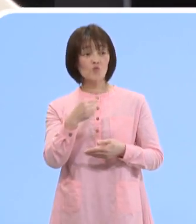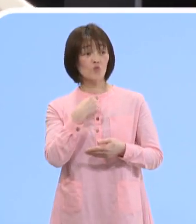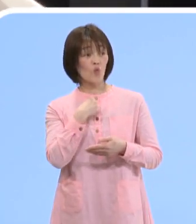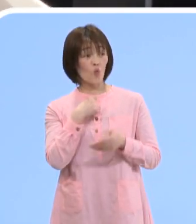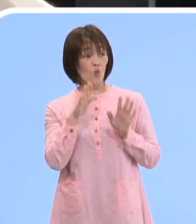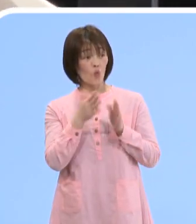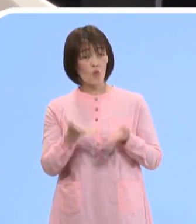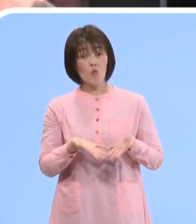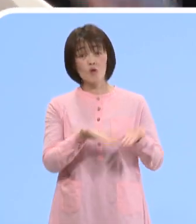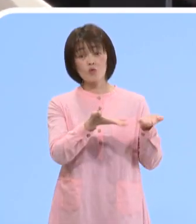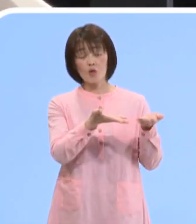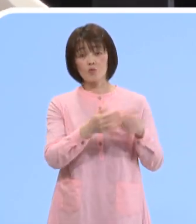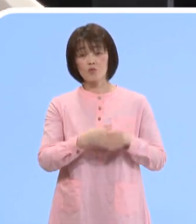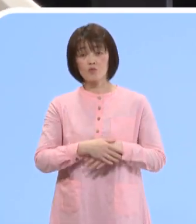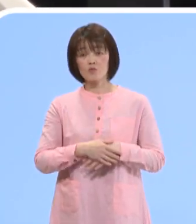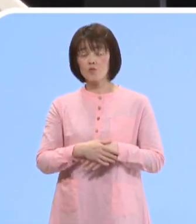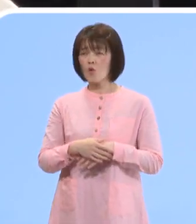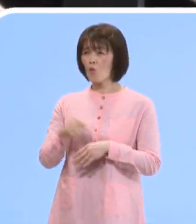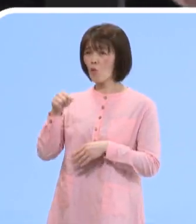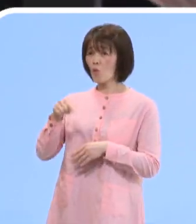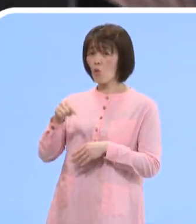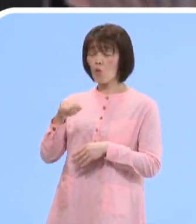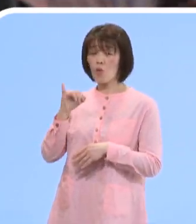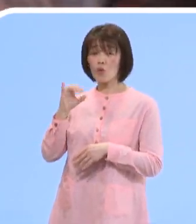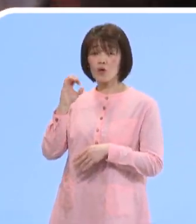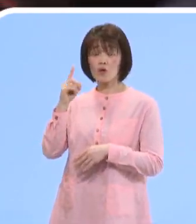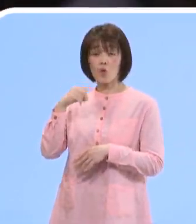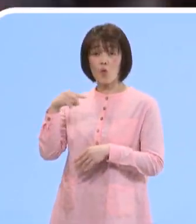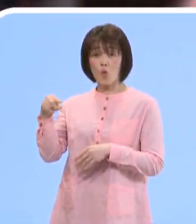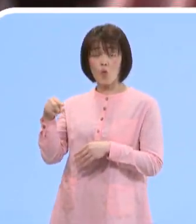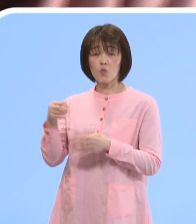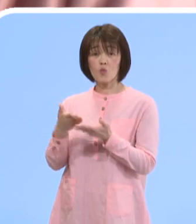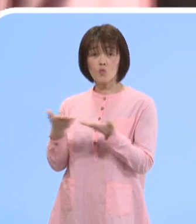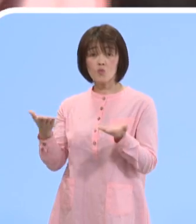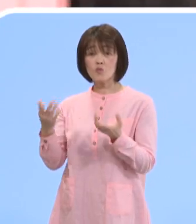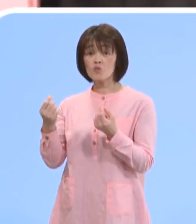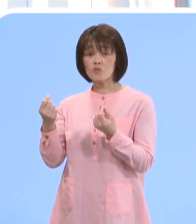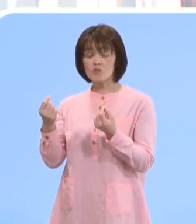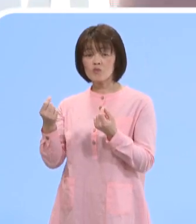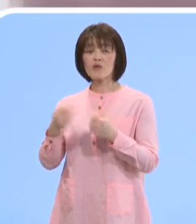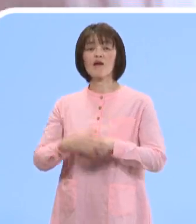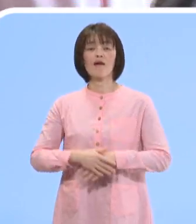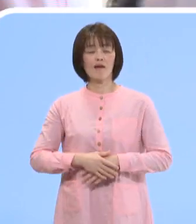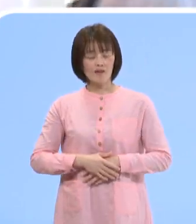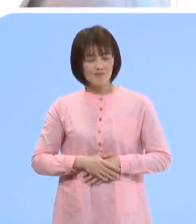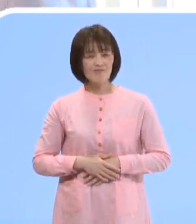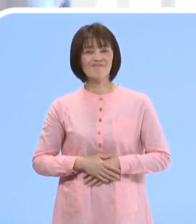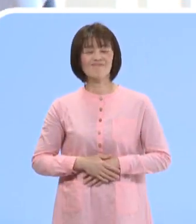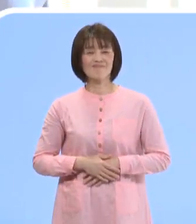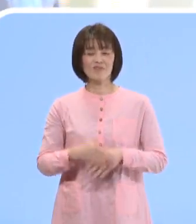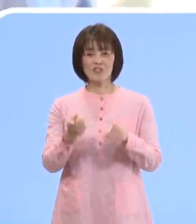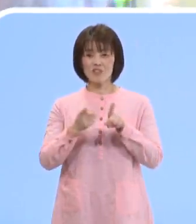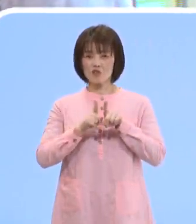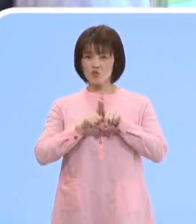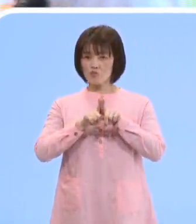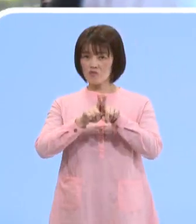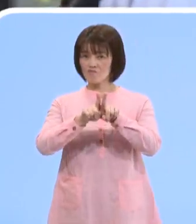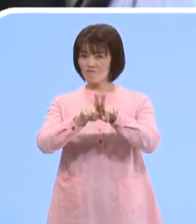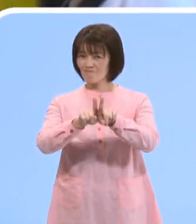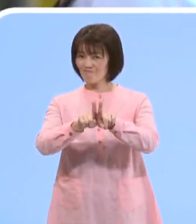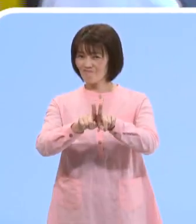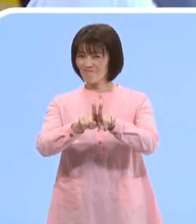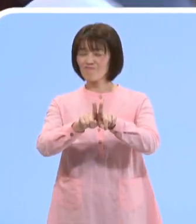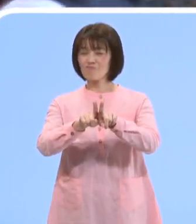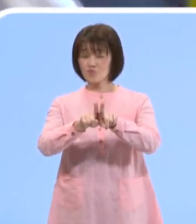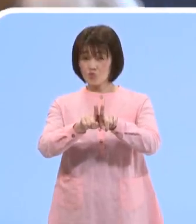けますので。 え、でもイオンですよ、ここ。 そうですね、 はい、 はい、 金平さんの後をついてい